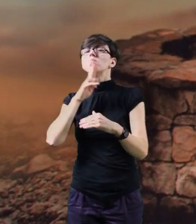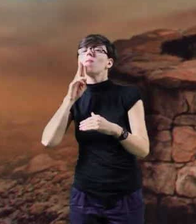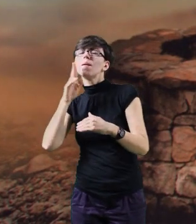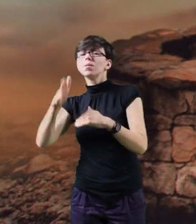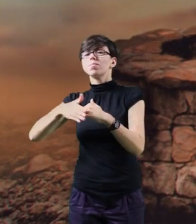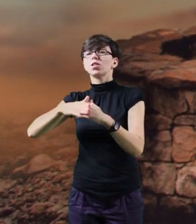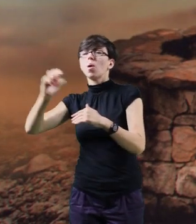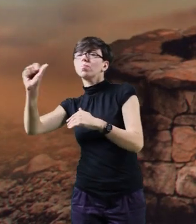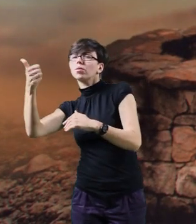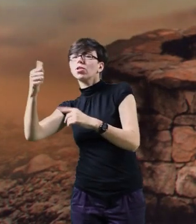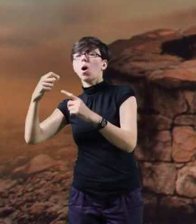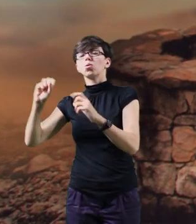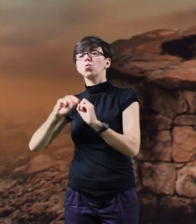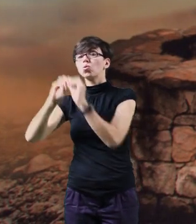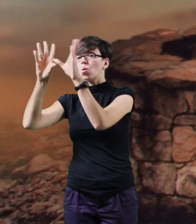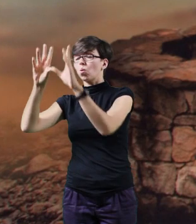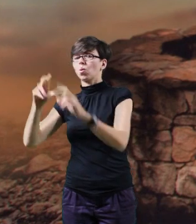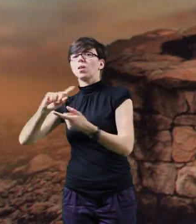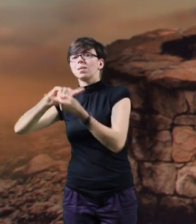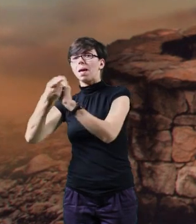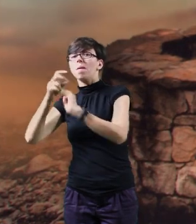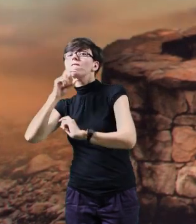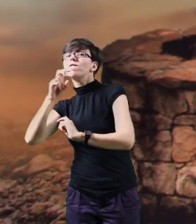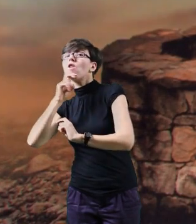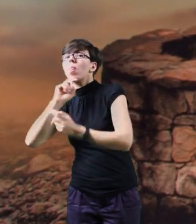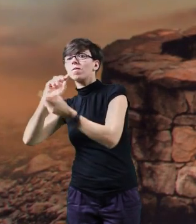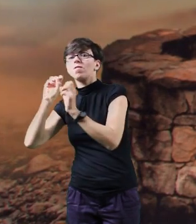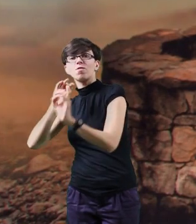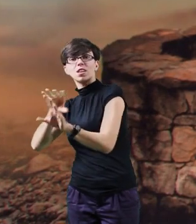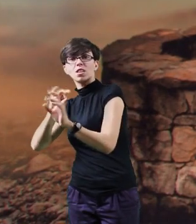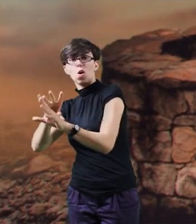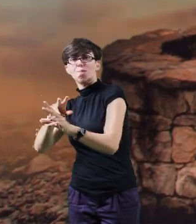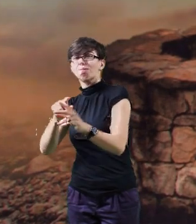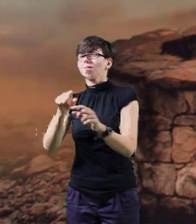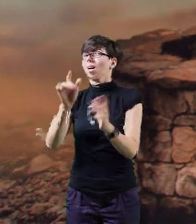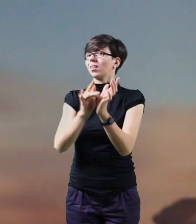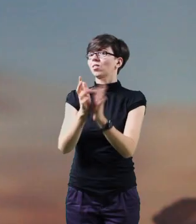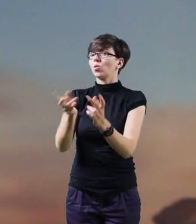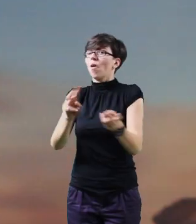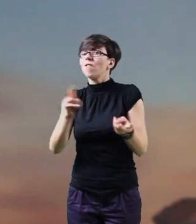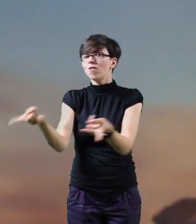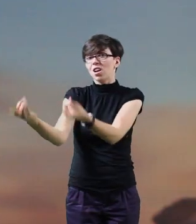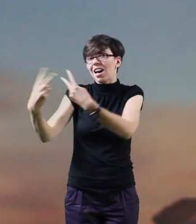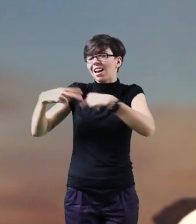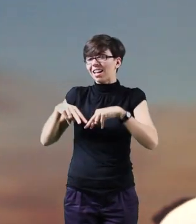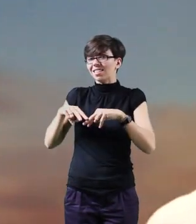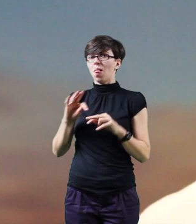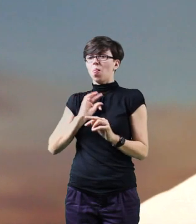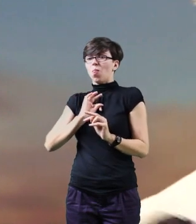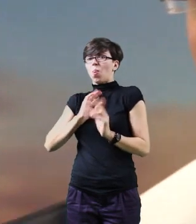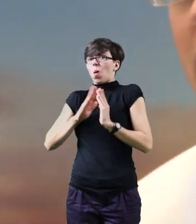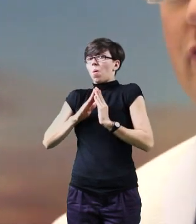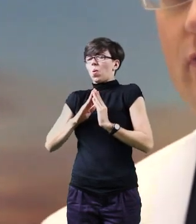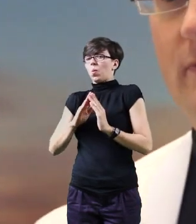i pierwszym cudem w Kanie wraca tam niejako do siebie tam w Kafar niedaleko